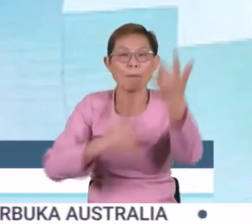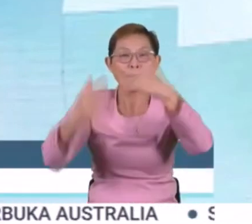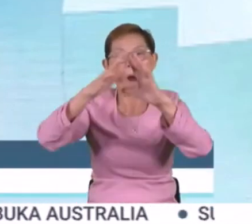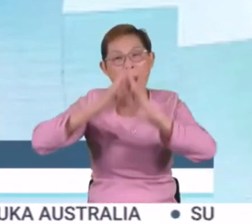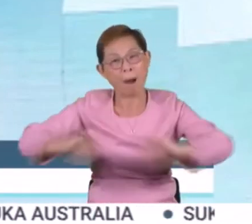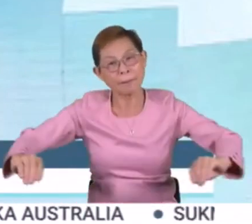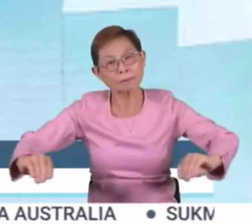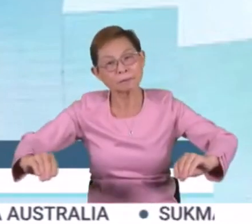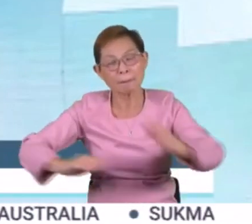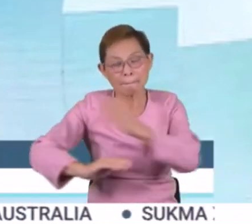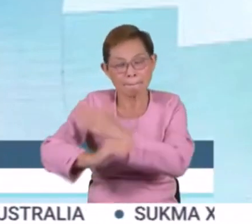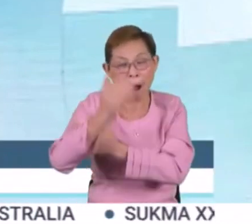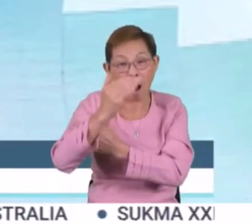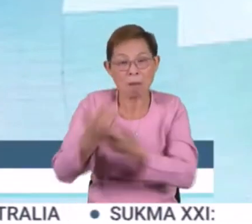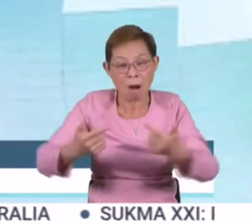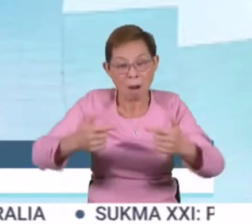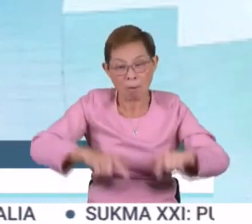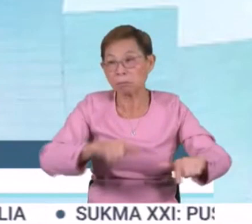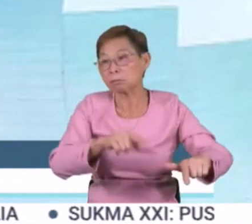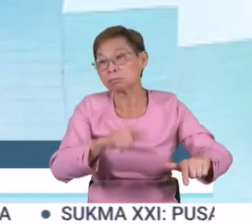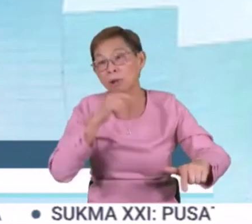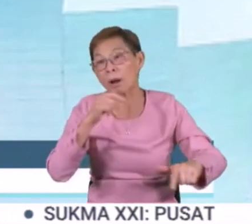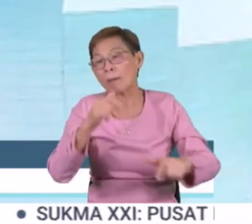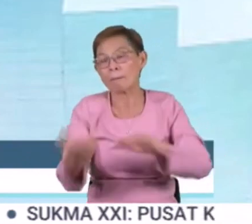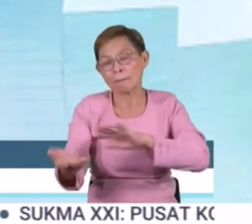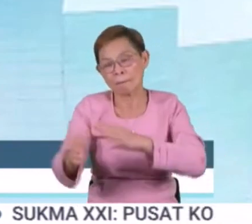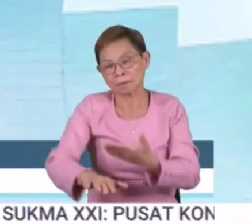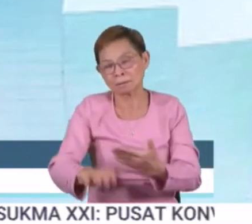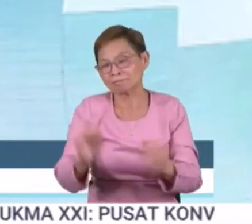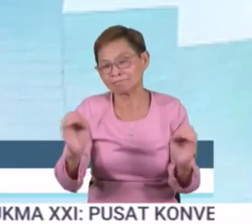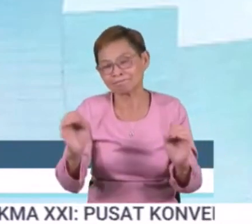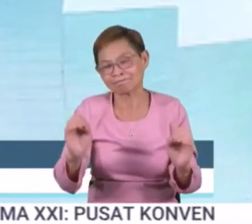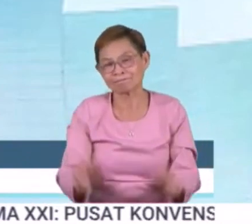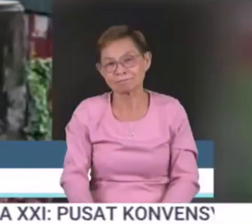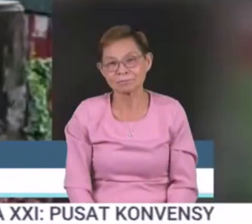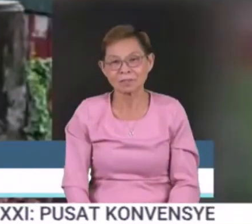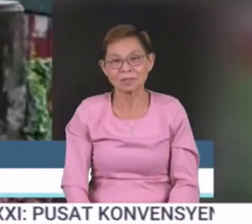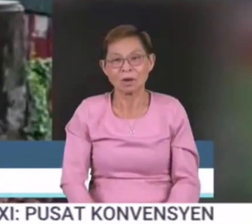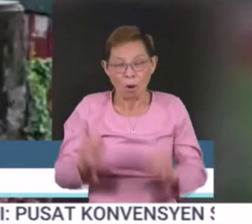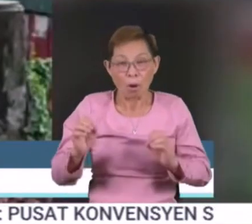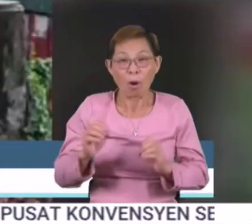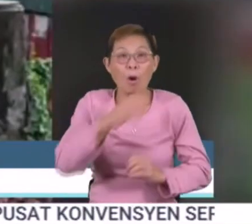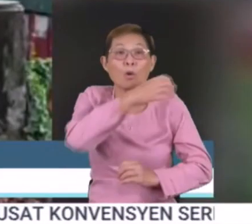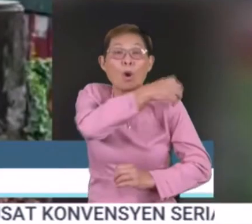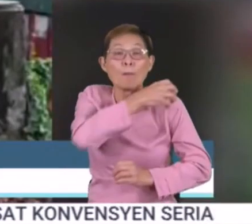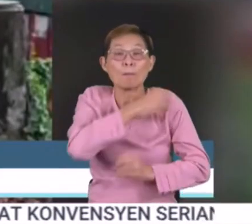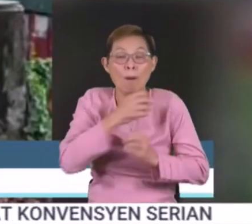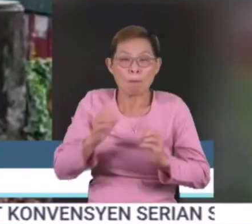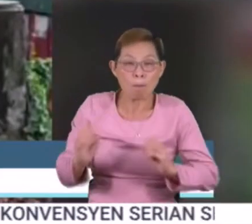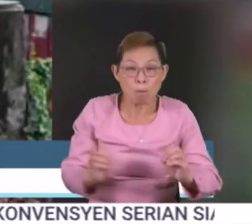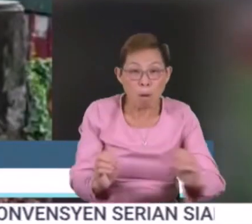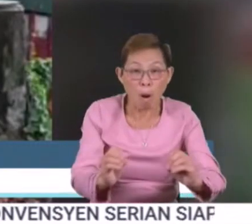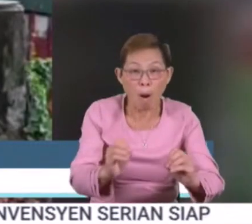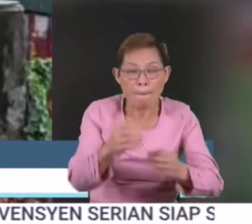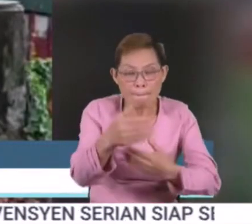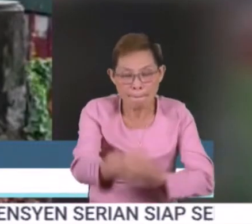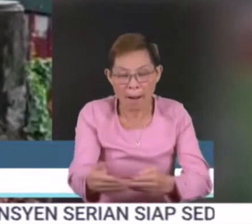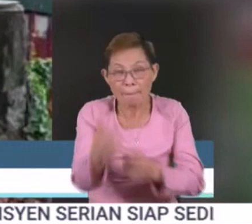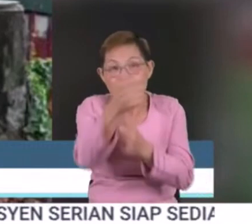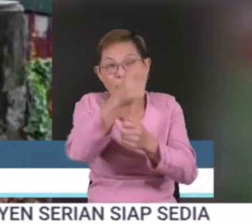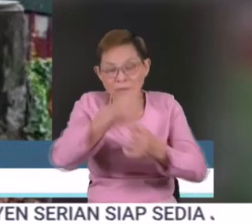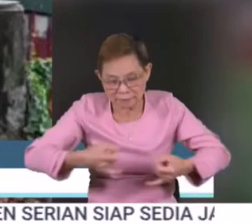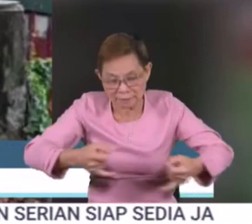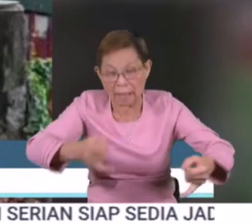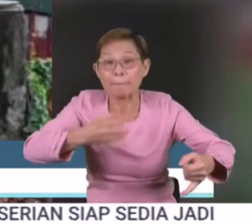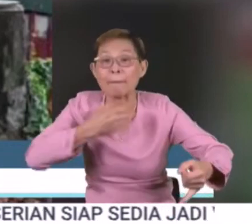tadi. Walau bagaimanapun, kejadian itu tidak melibatkan kemalangan jiwa. Komander Operasi Balai Bomba dan Penyelamat BBP Jalan